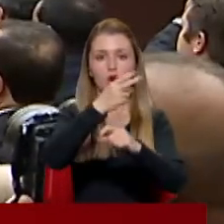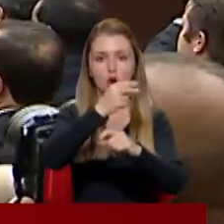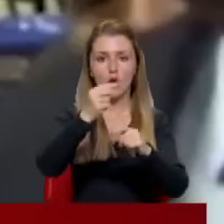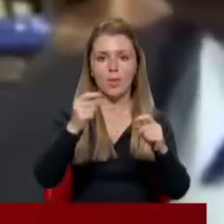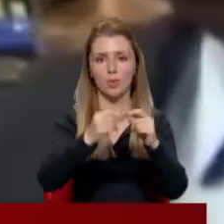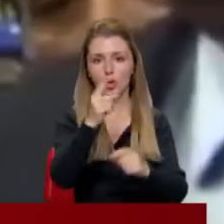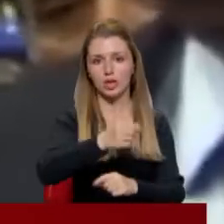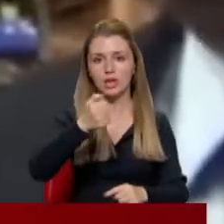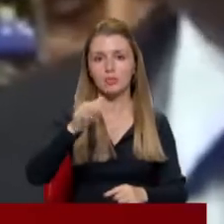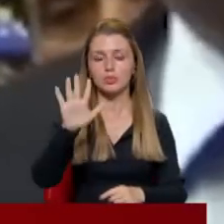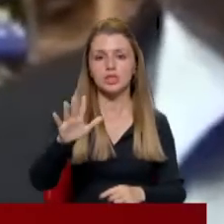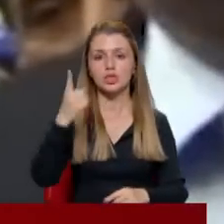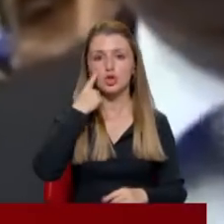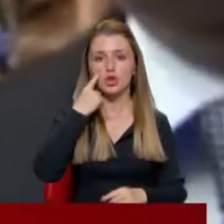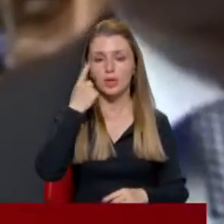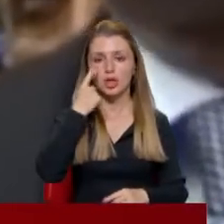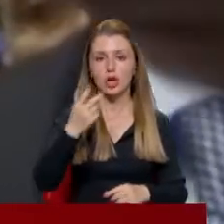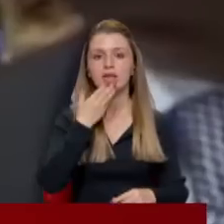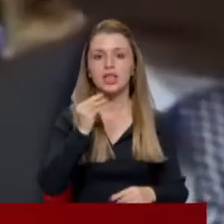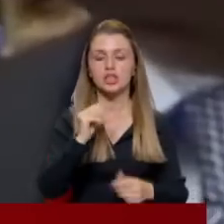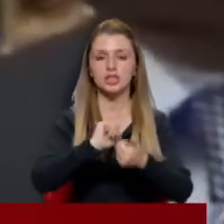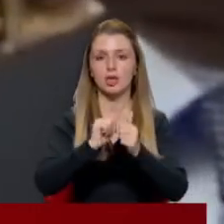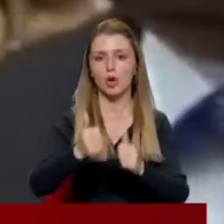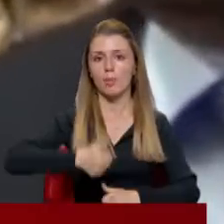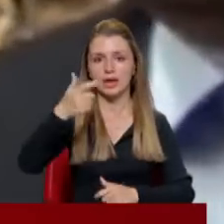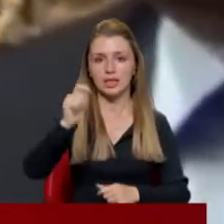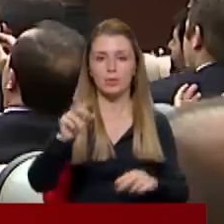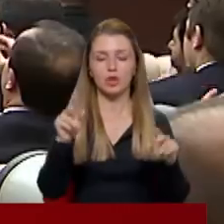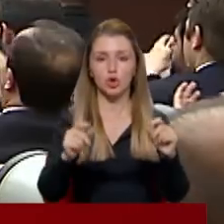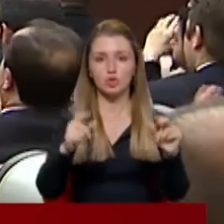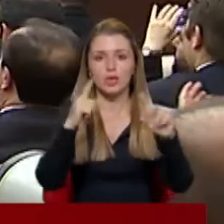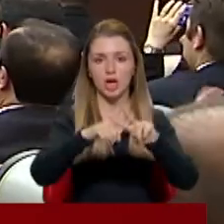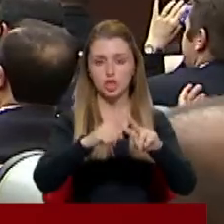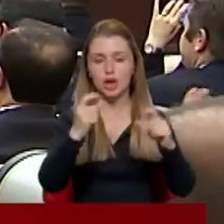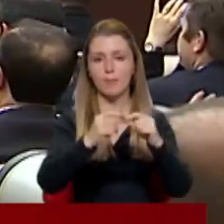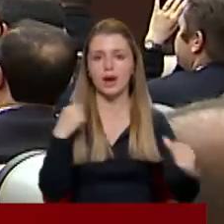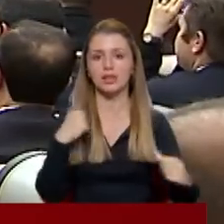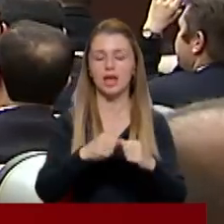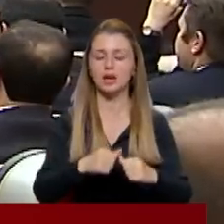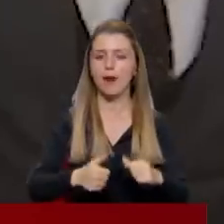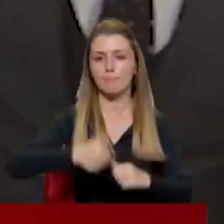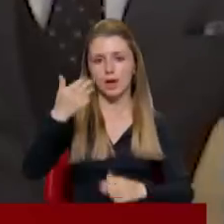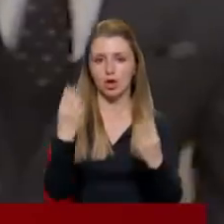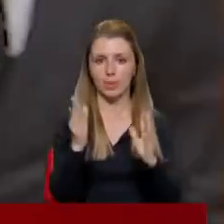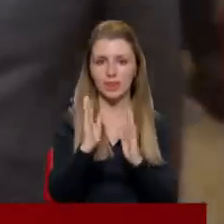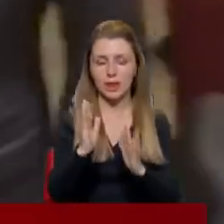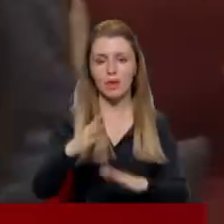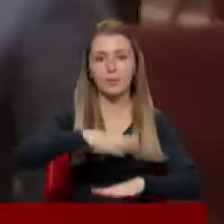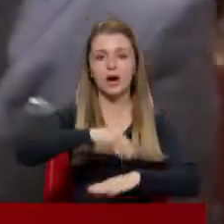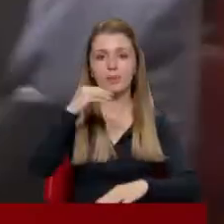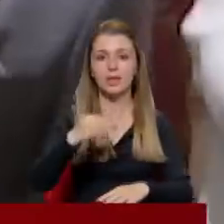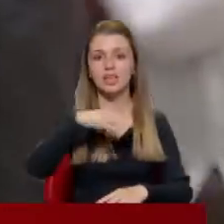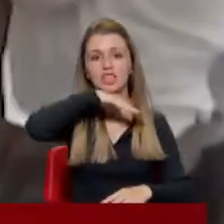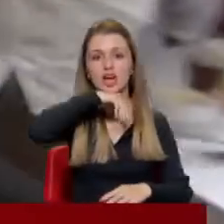Bolat 65 hükümette Gençlik ve Spor Bakanlığı yapan Osman Aşkın bak yeniden aynı koltukta olacak yine kabinenin